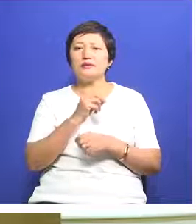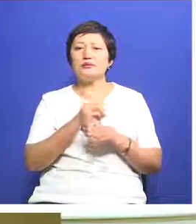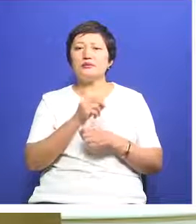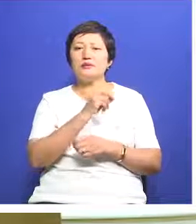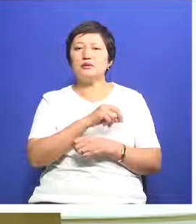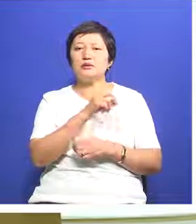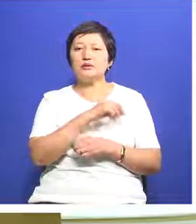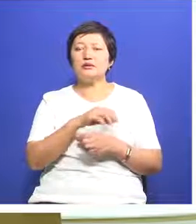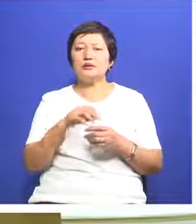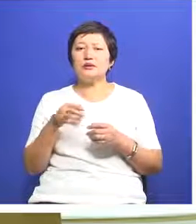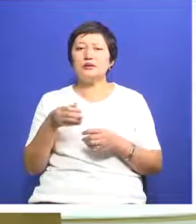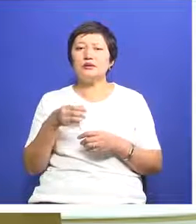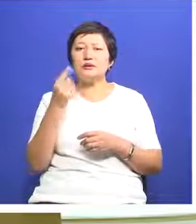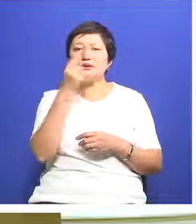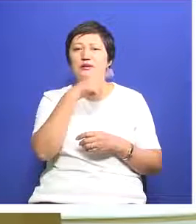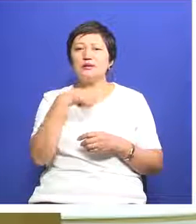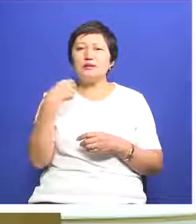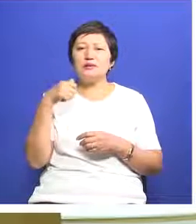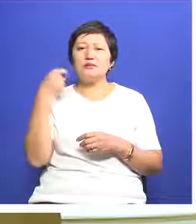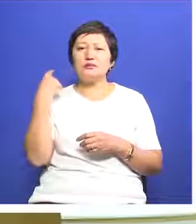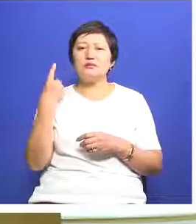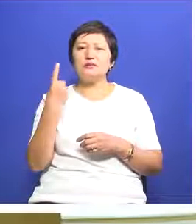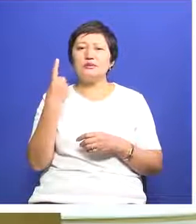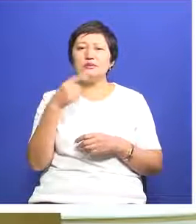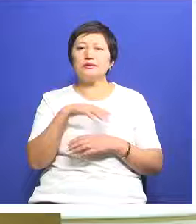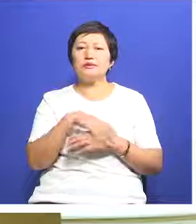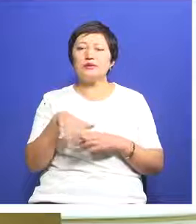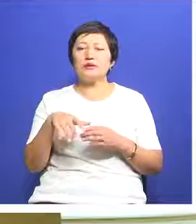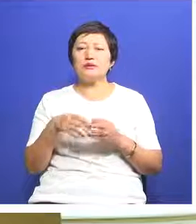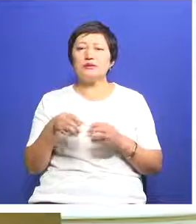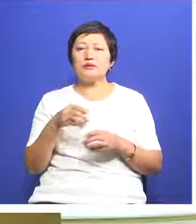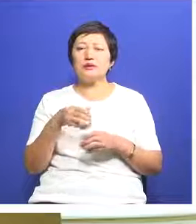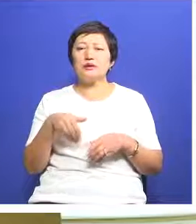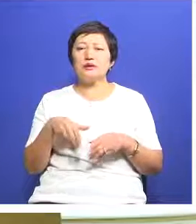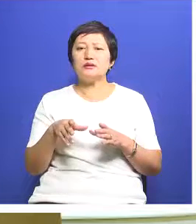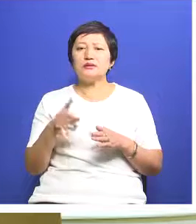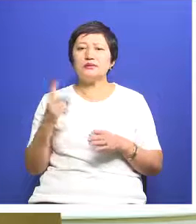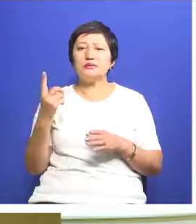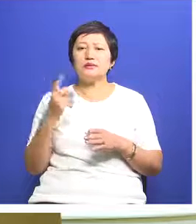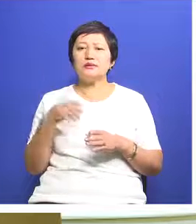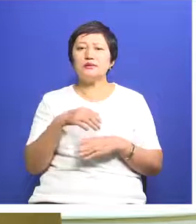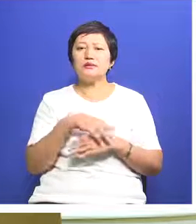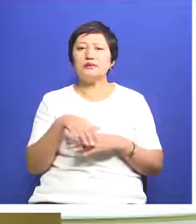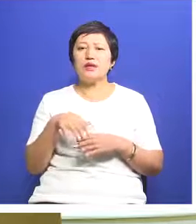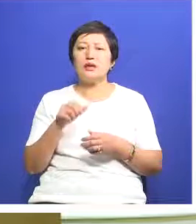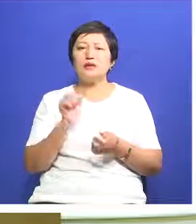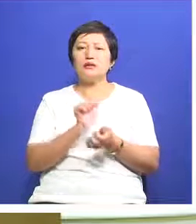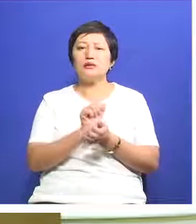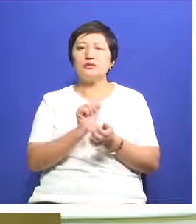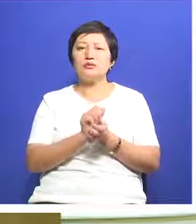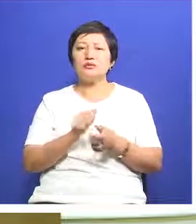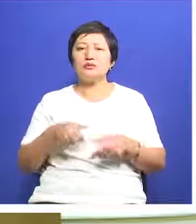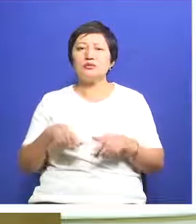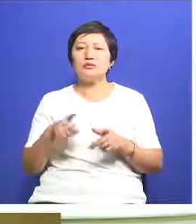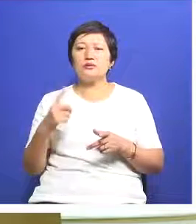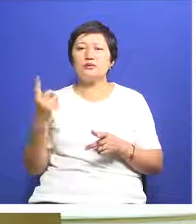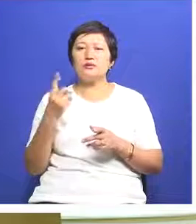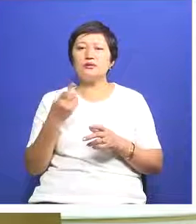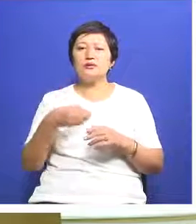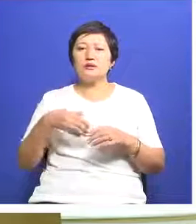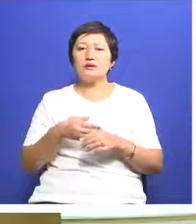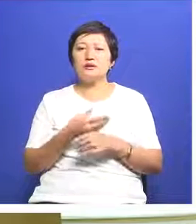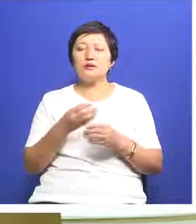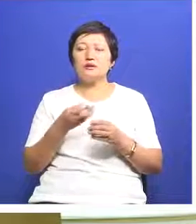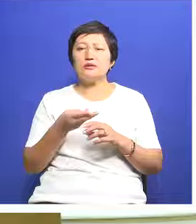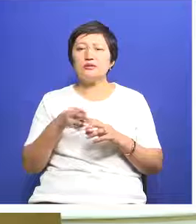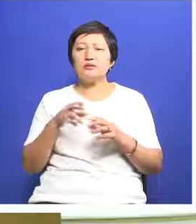таңга. Келер жылга бир көчөбүз калып тур, асфальттанатын бир көчөбүз калды, сосын тас төсөйтүн бир көчөбүз калып тур. Муну жаңадан түшүп